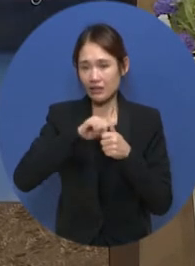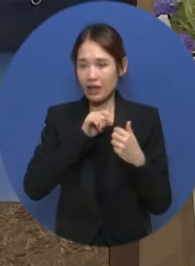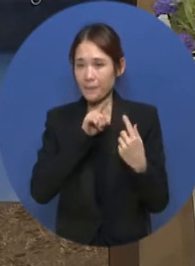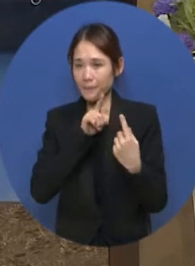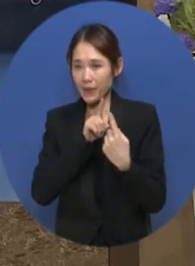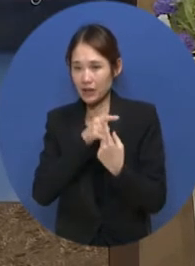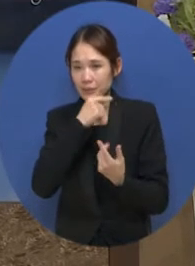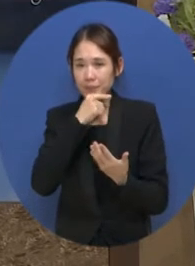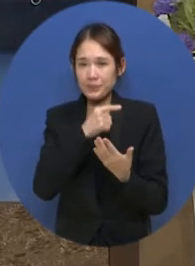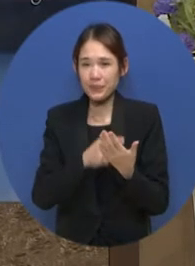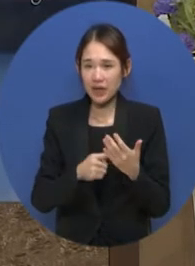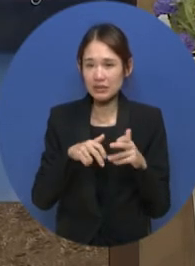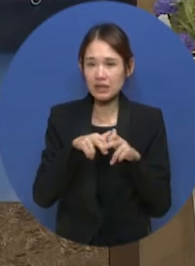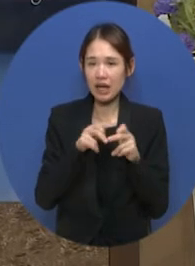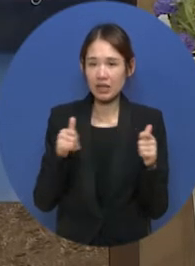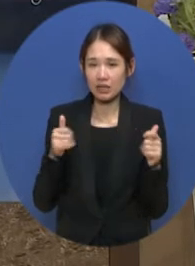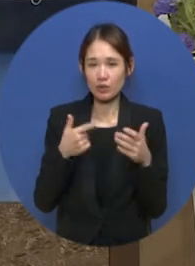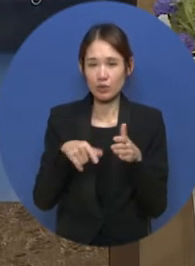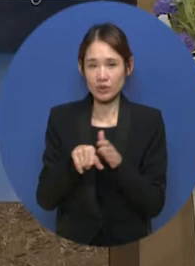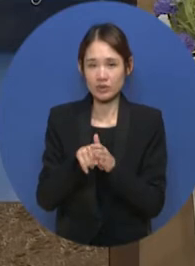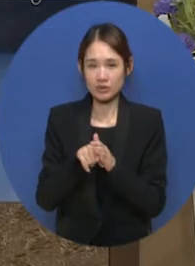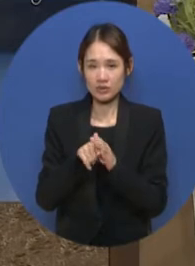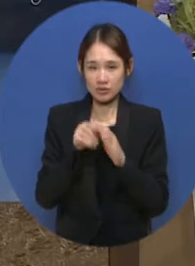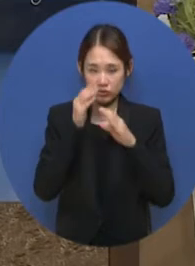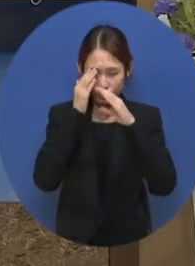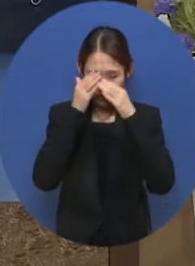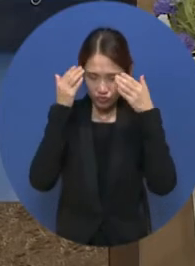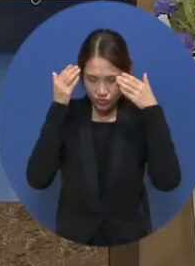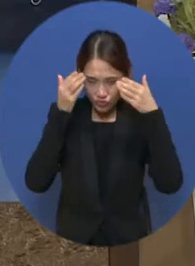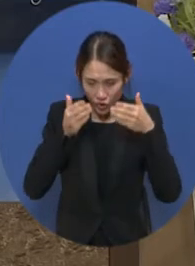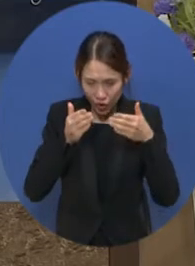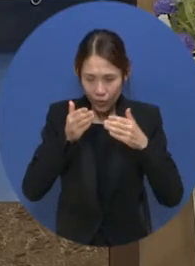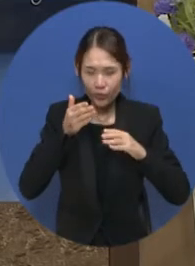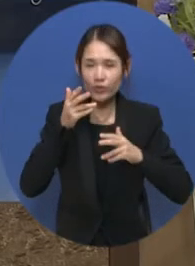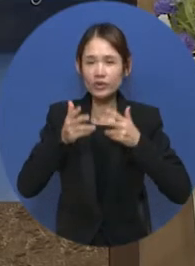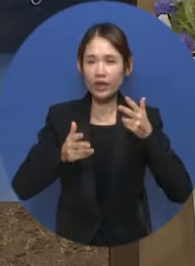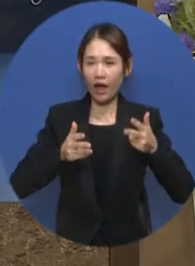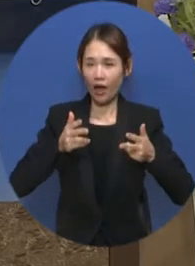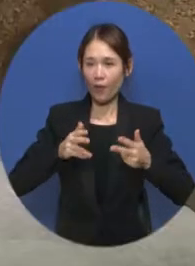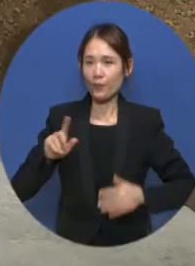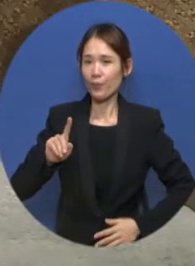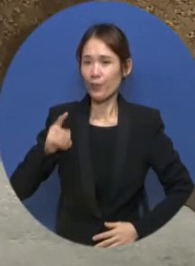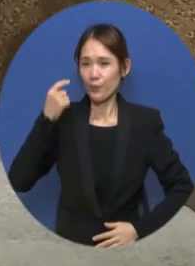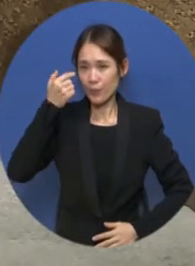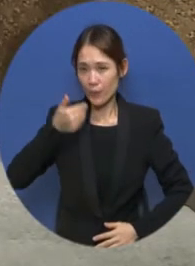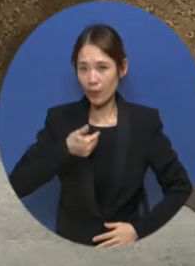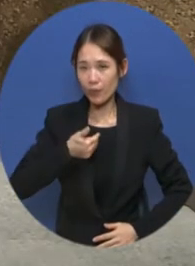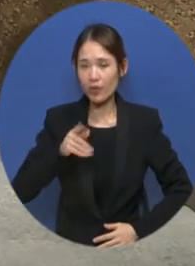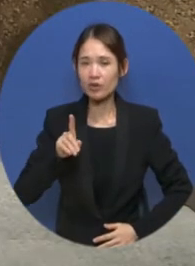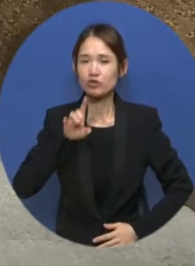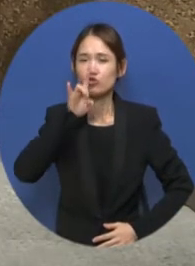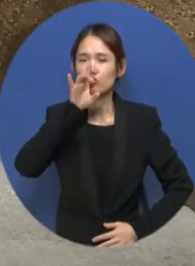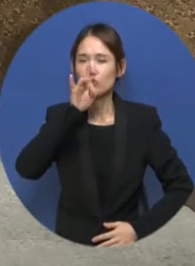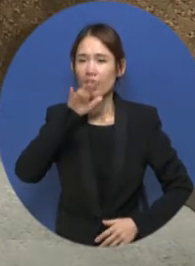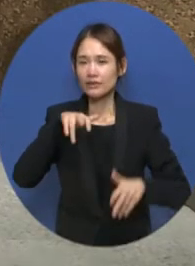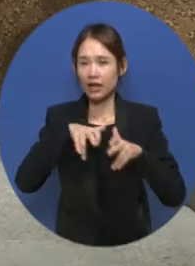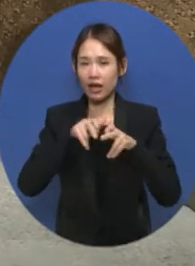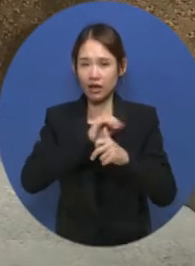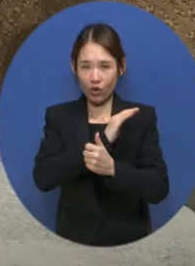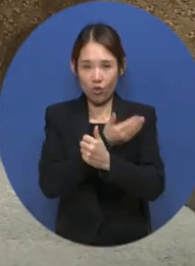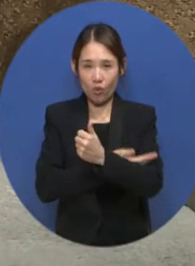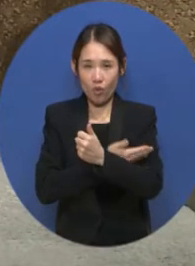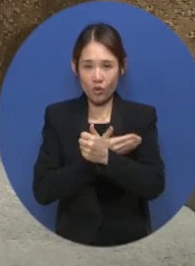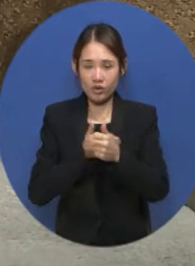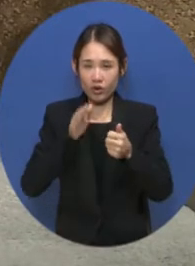피해 장애인을 위해서 중점적으로 진행하고 있는 사업에는 어떤 것들인데요 뭐 중앙에 경우에는 이제